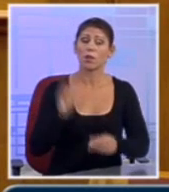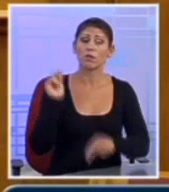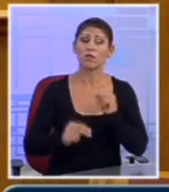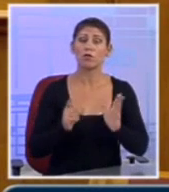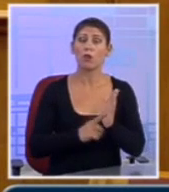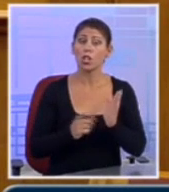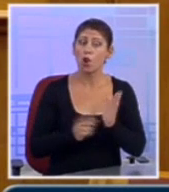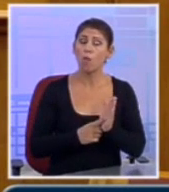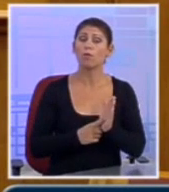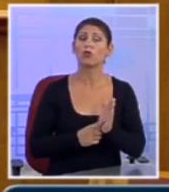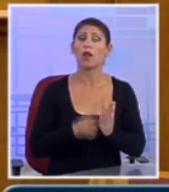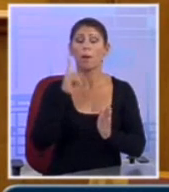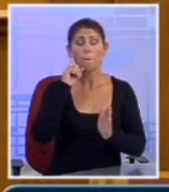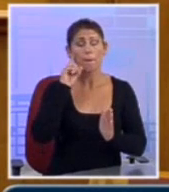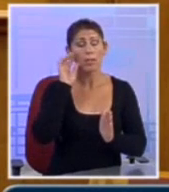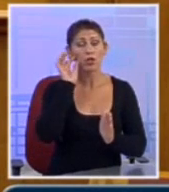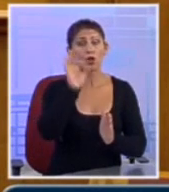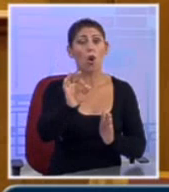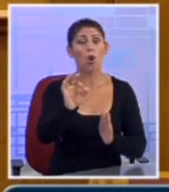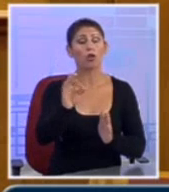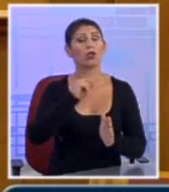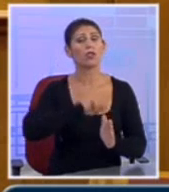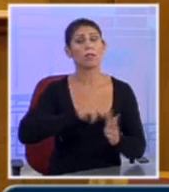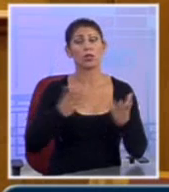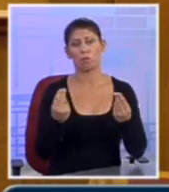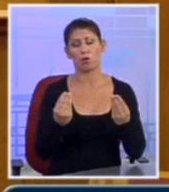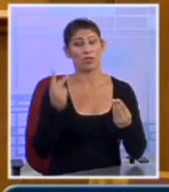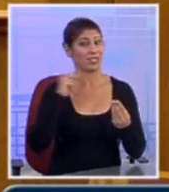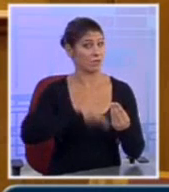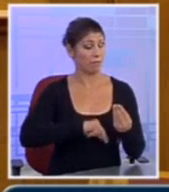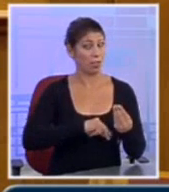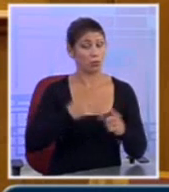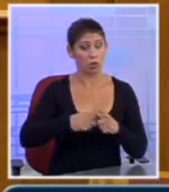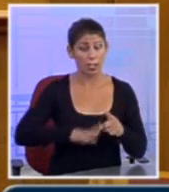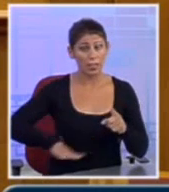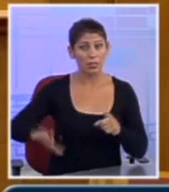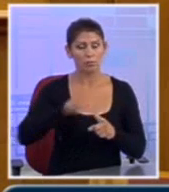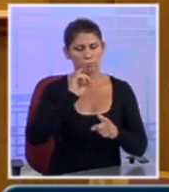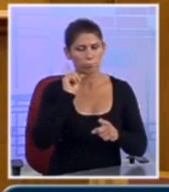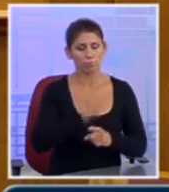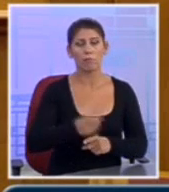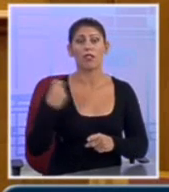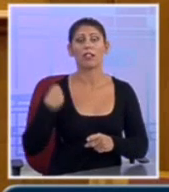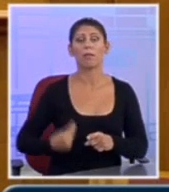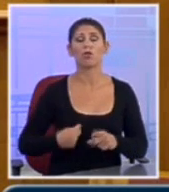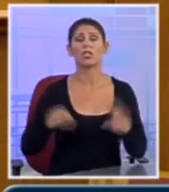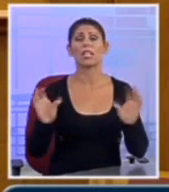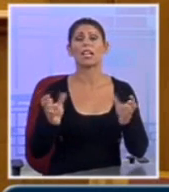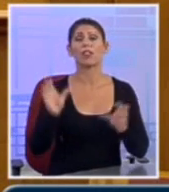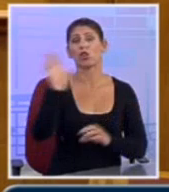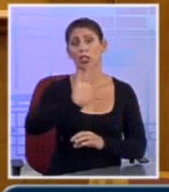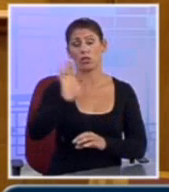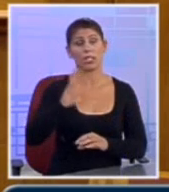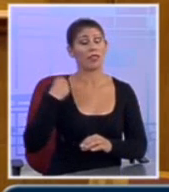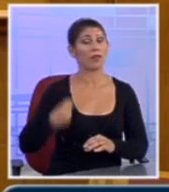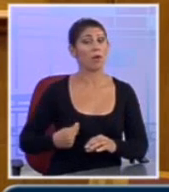πολλών. Το συμφέρον του ελληνικού λαού, και το συμφέρον του ελληνικού λαού επέβαλε να υπάρχει δημόσια ραδιοτηλεόραση. Και